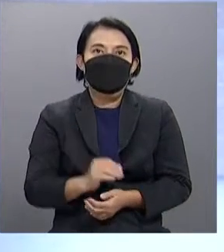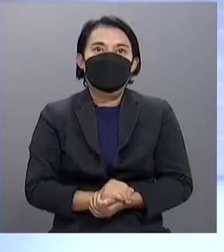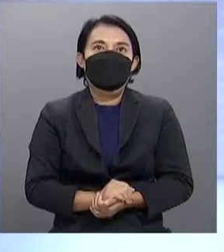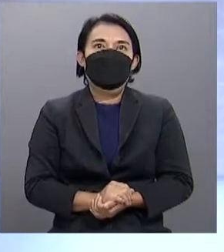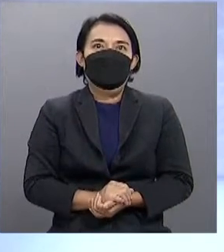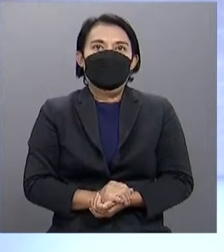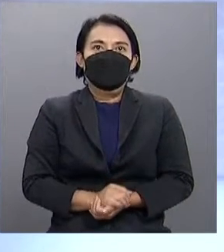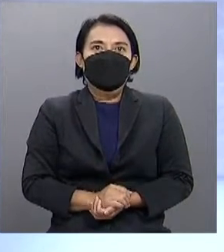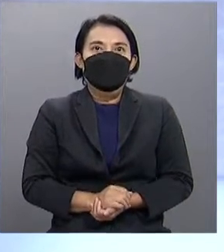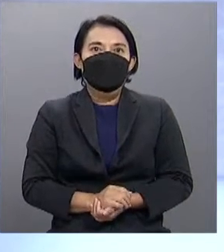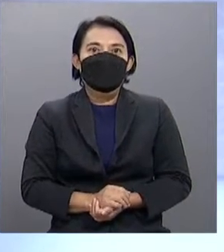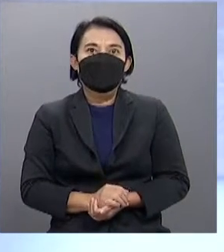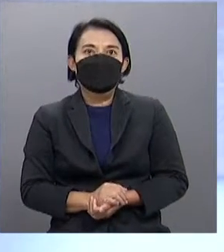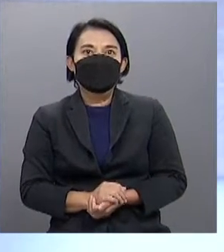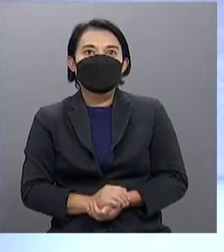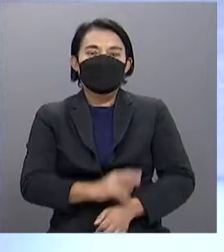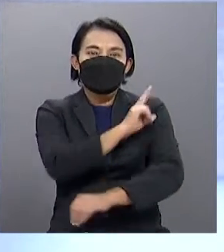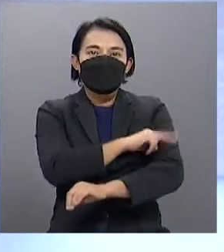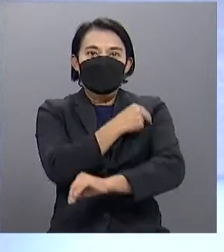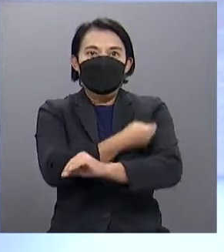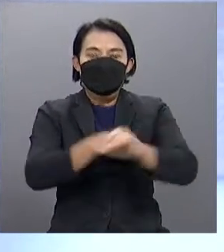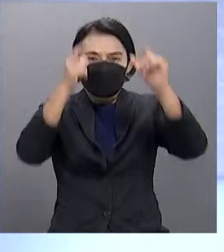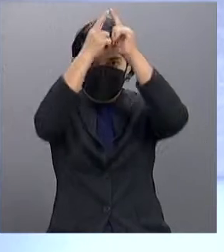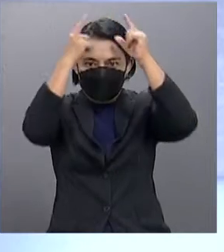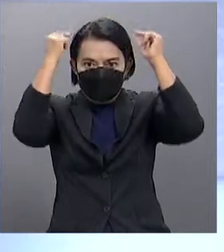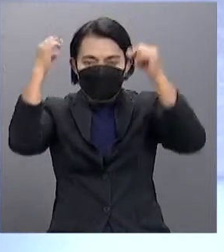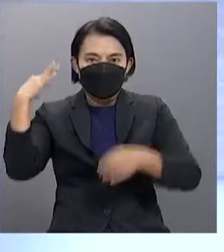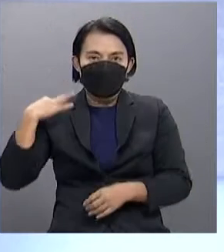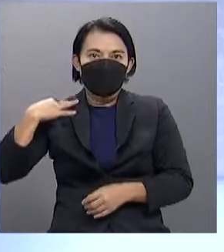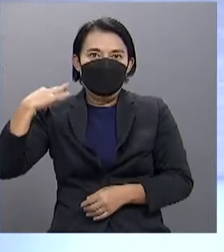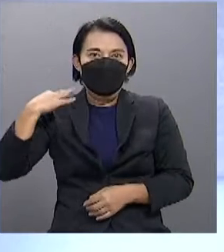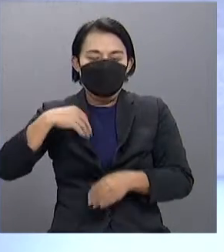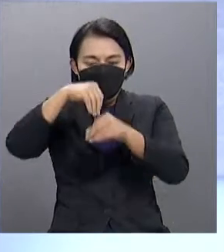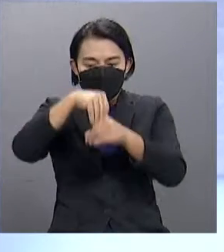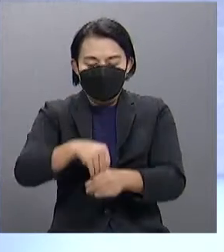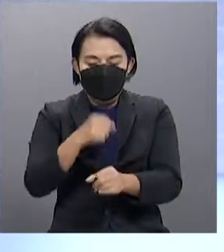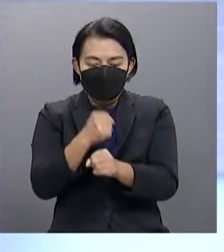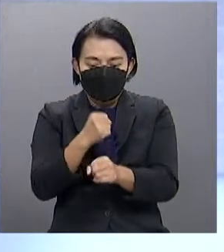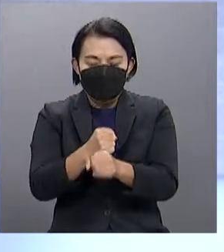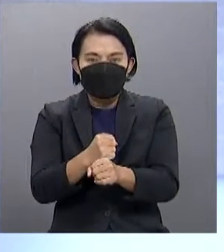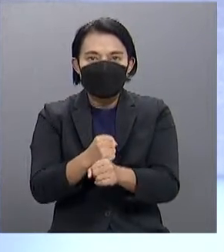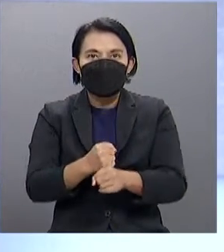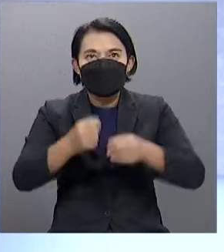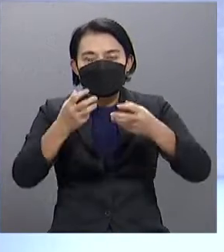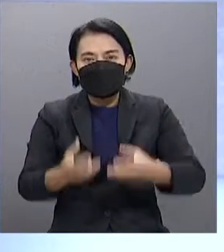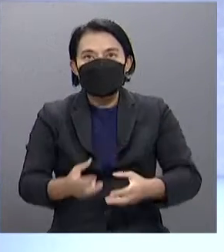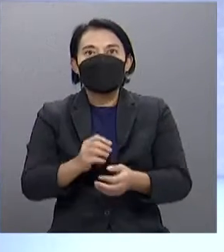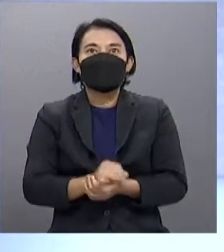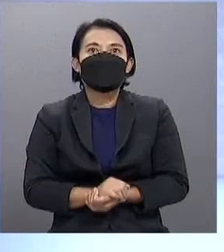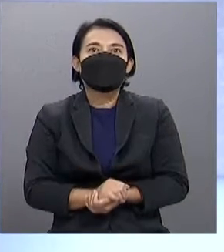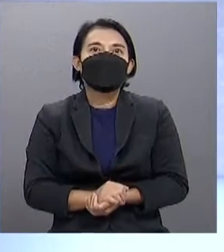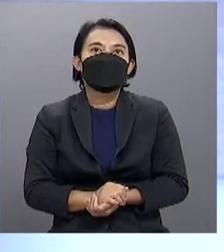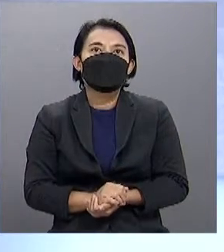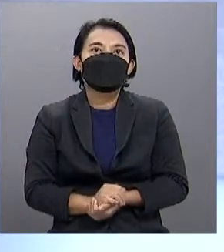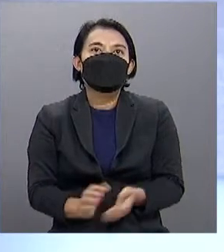ทำให้คุณหมอพยาบาลอาสาสมัครอาสากู้ภัยในพื้นที่เขาต้องทำงานกันอย่างหนักหน่วงเลยนะคะตอนนี้เจ้าหน้าที่ในพื้น